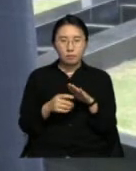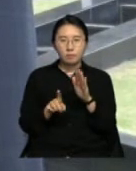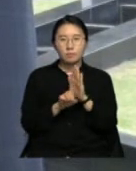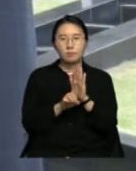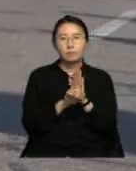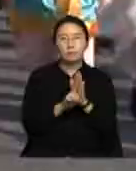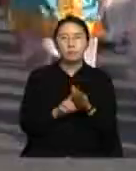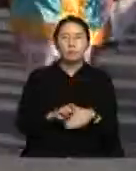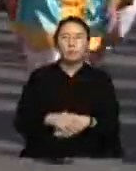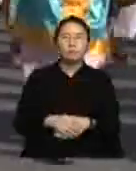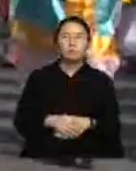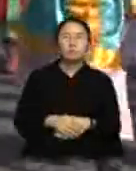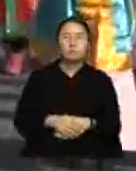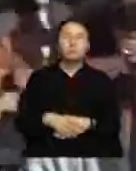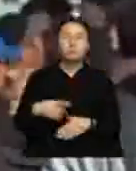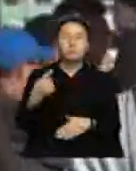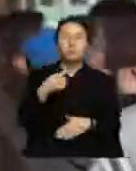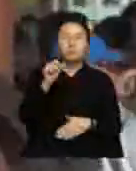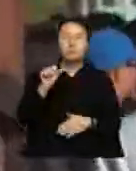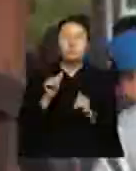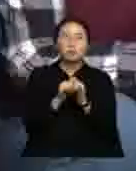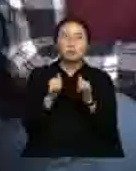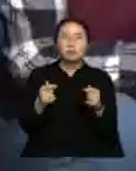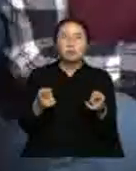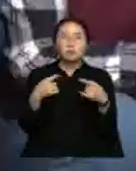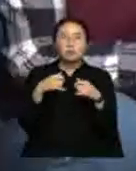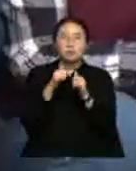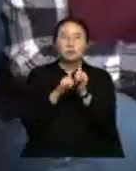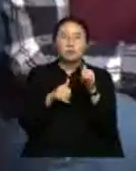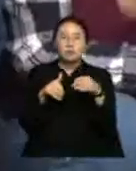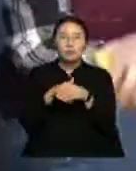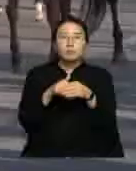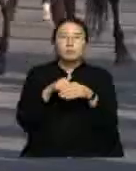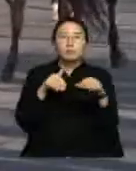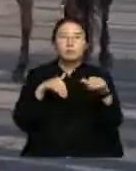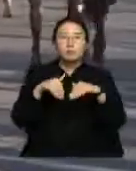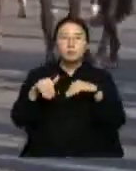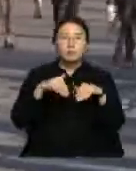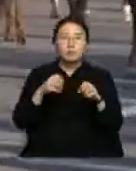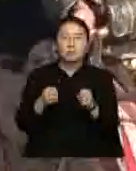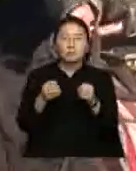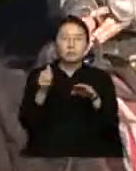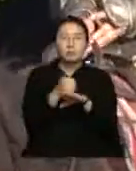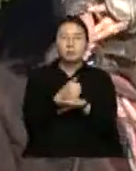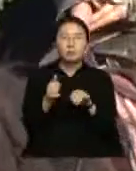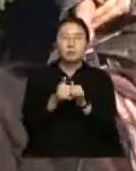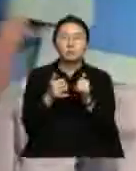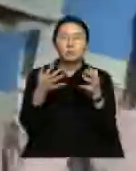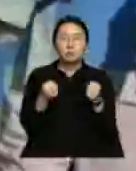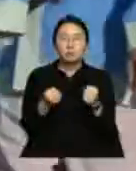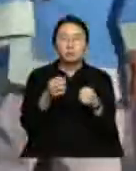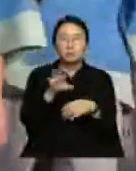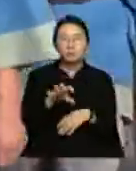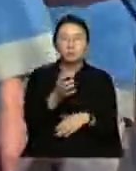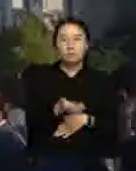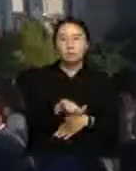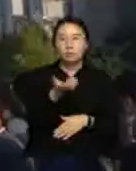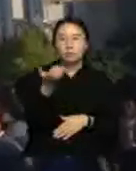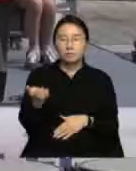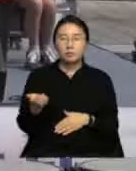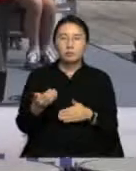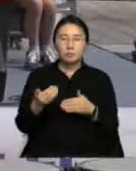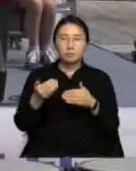알리고자 합니다. 1,500여 명의 주민들이 참여하는 역사 문화거리 행렬은 유동인구가 많은 곳으로 장소를 옮겨